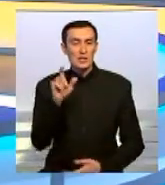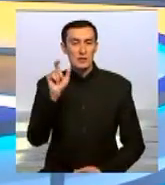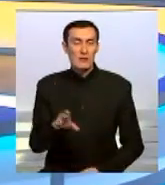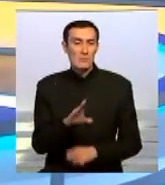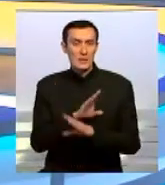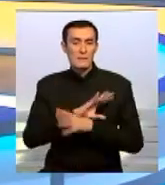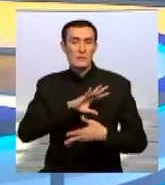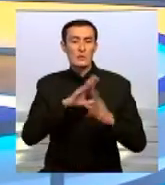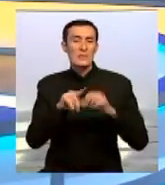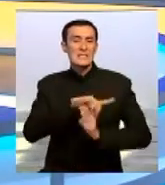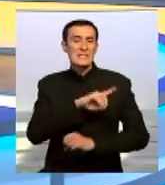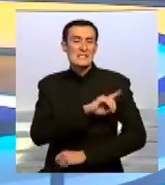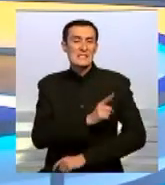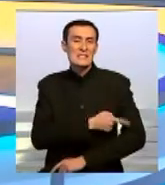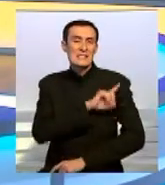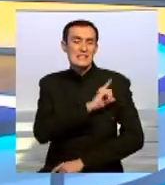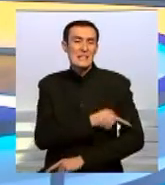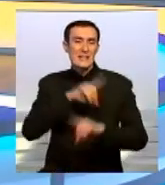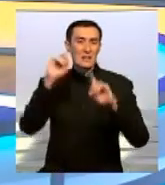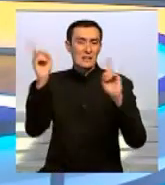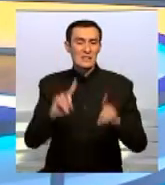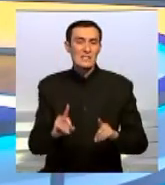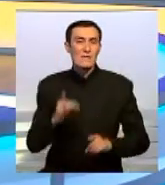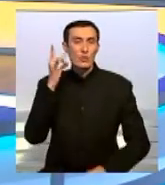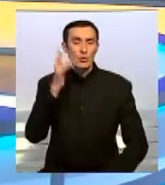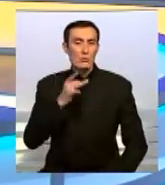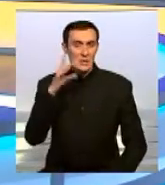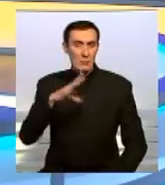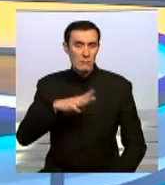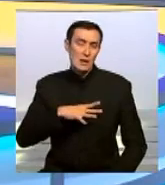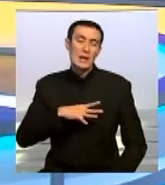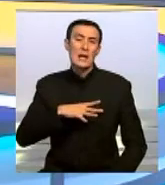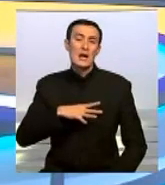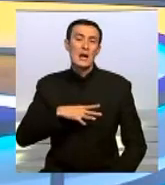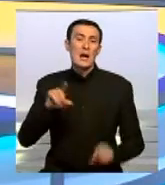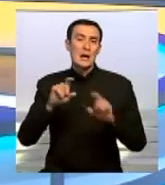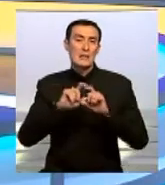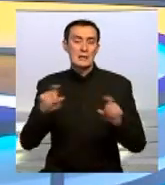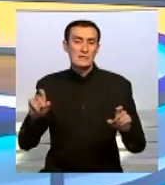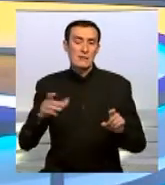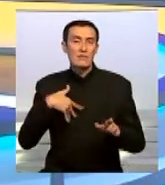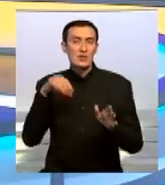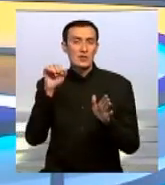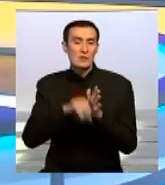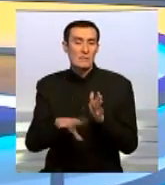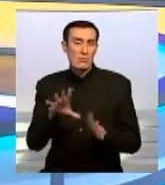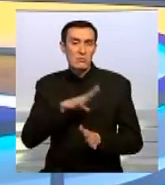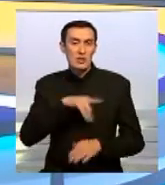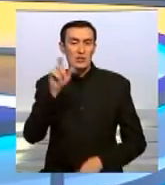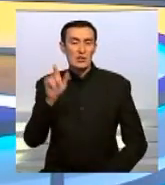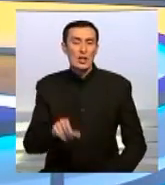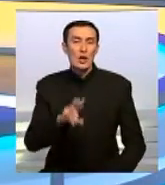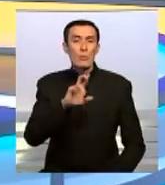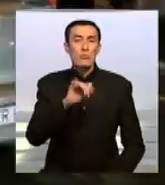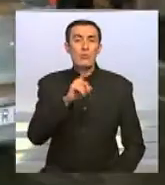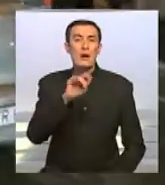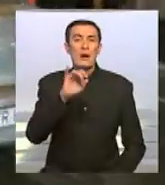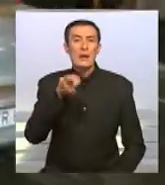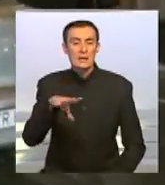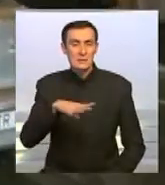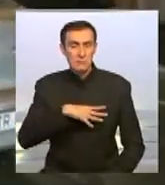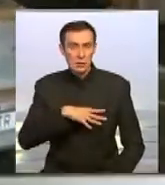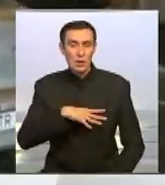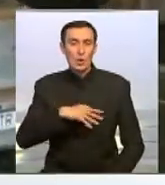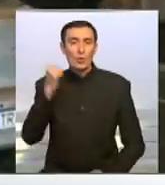погиб в результате сильной грозы, разразившейся в Румынии. Как передает агентство Рейтер, жертвой непогоды стал житель Бухареста. В общей